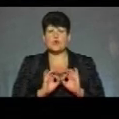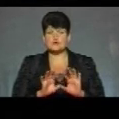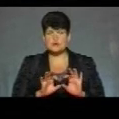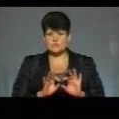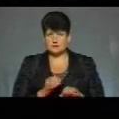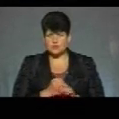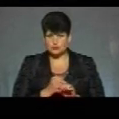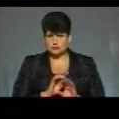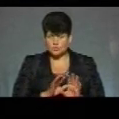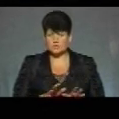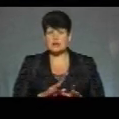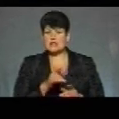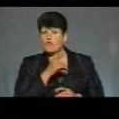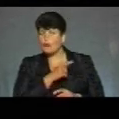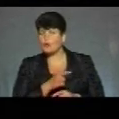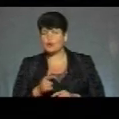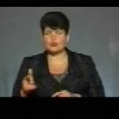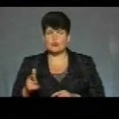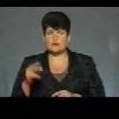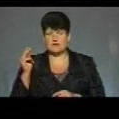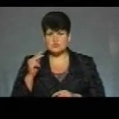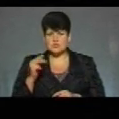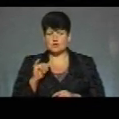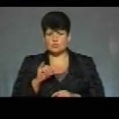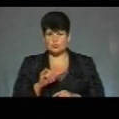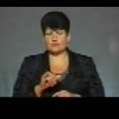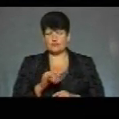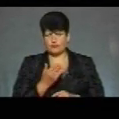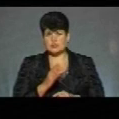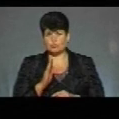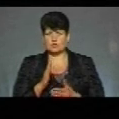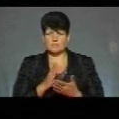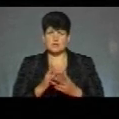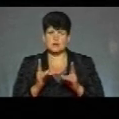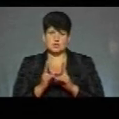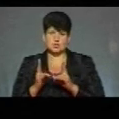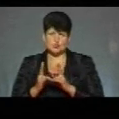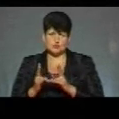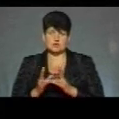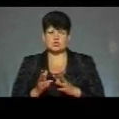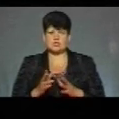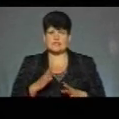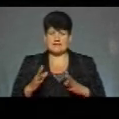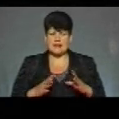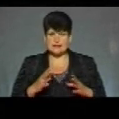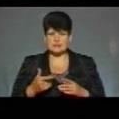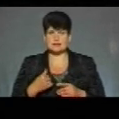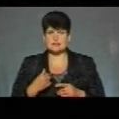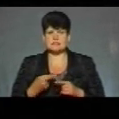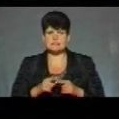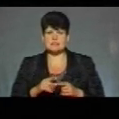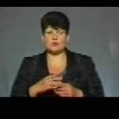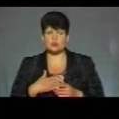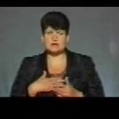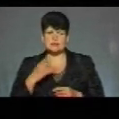роз'яснювальна робота, і впродовж всього навчання в них будуть мати і зустрічі, і семінари, і тренінги, тому що це в нас на постійній